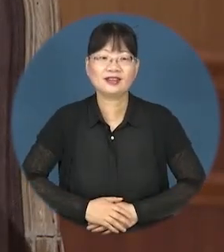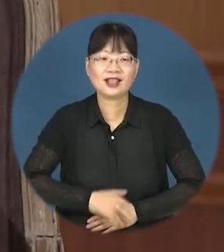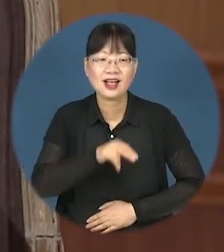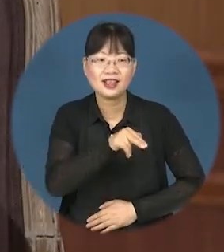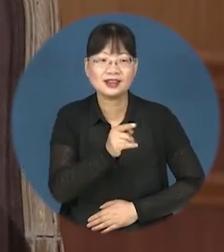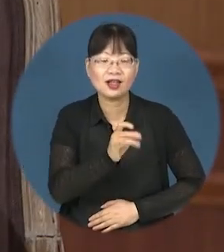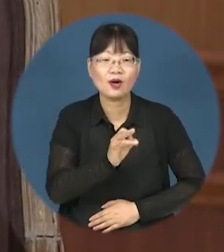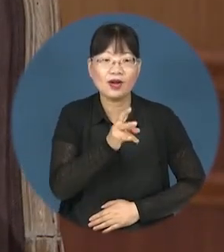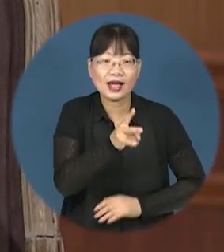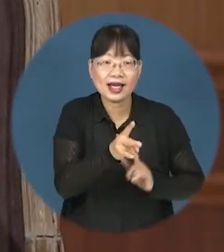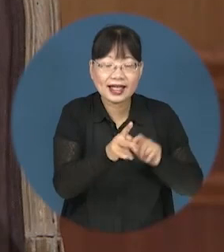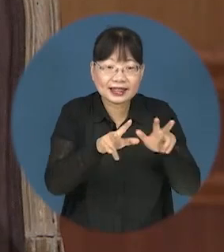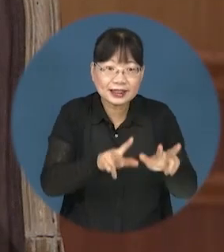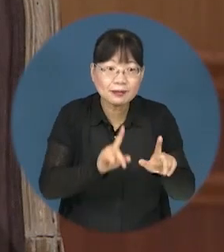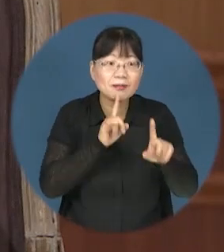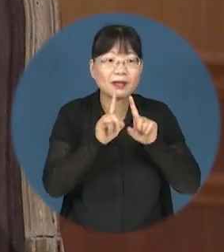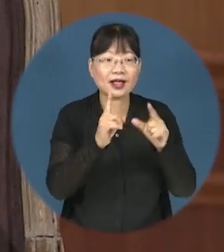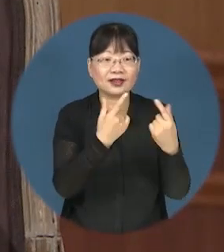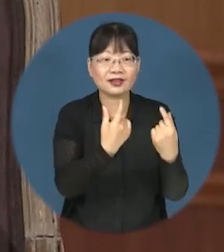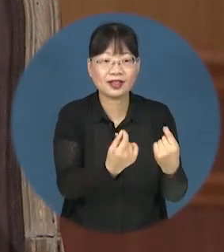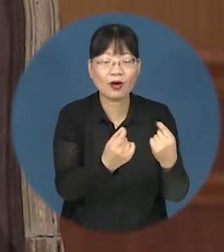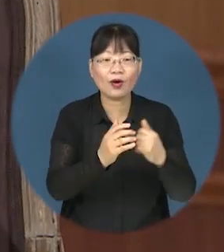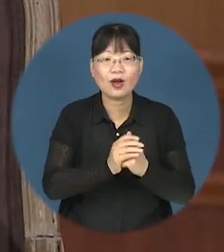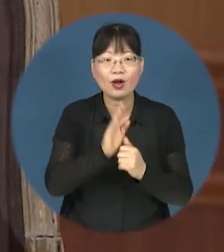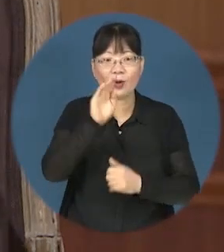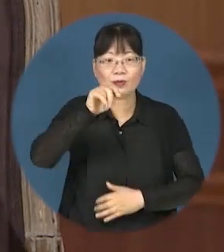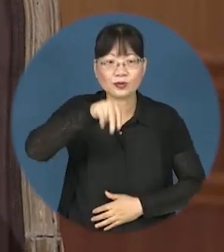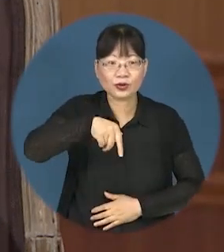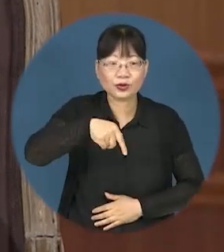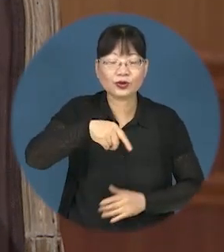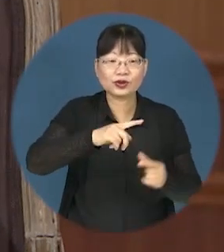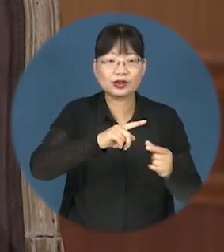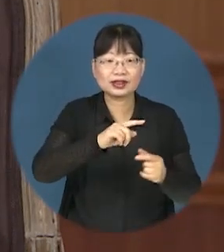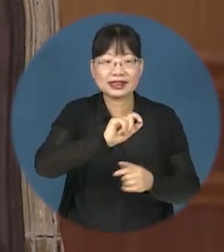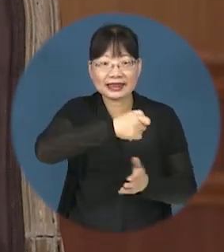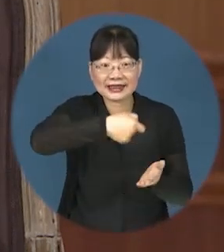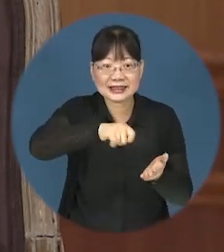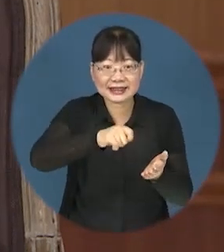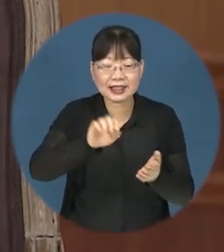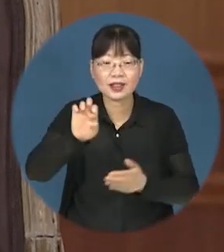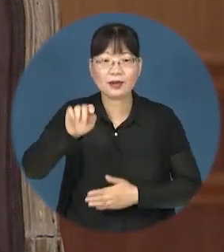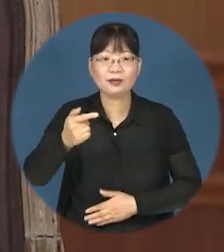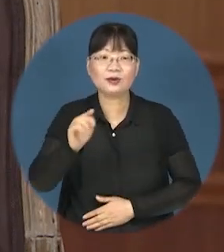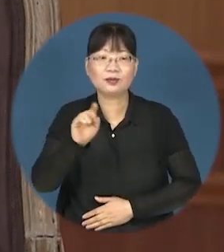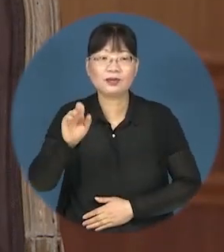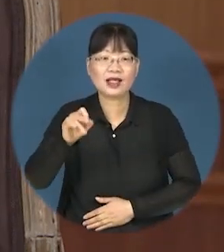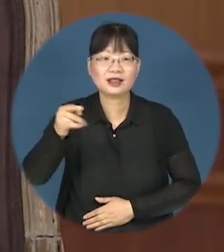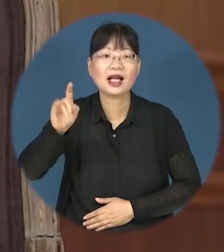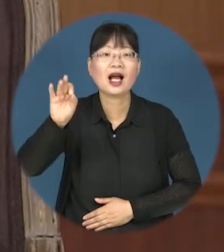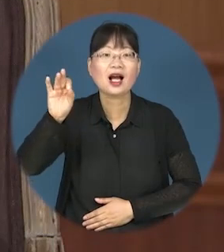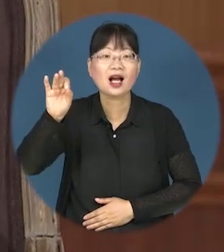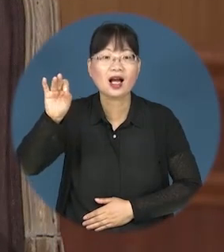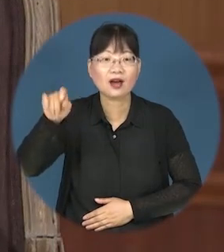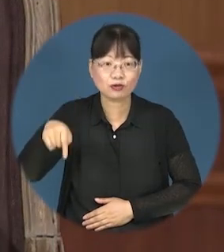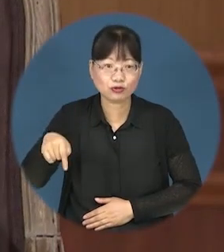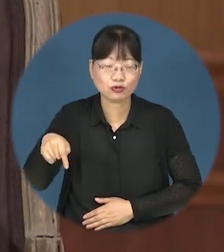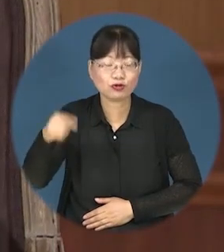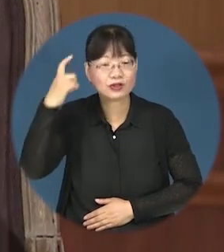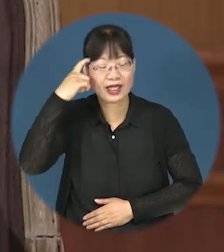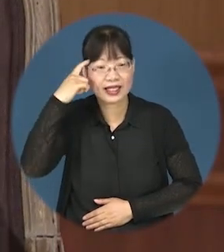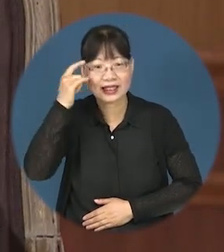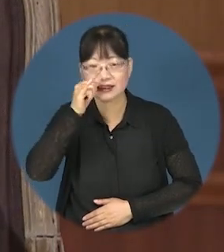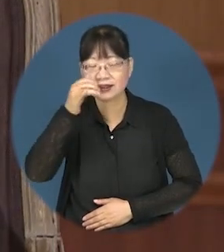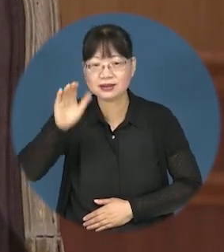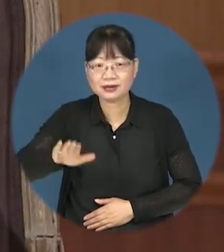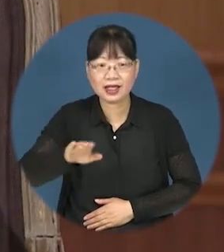서해 는 지금 말씀하셨듯이 붓글씨 문 방 상호 요런걸 담아 3 생각을 하실 거예요 네 그런데